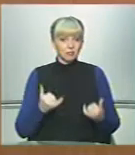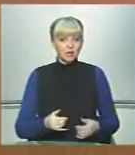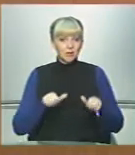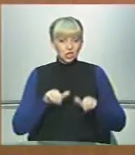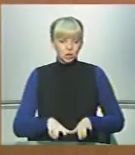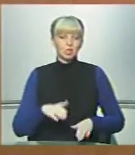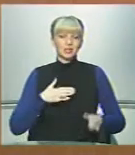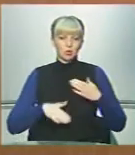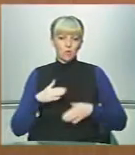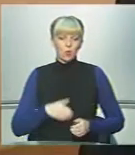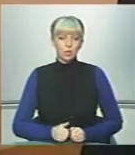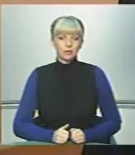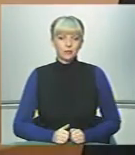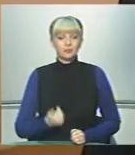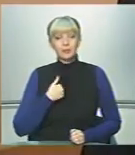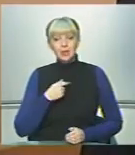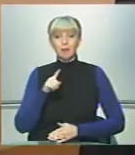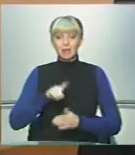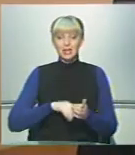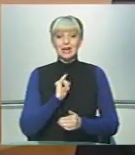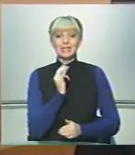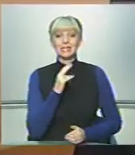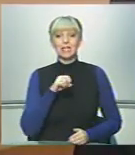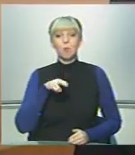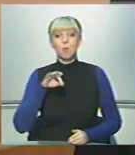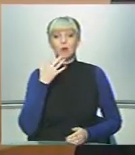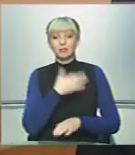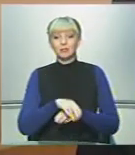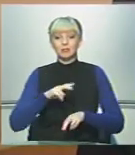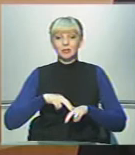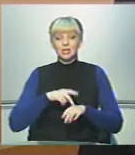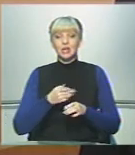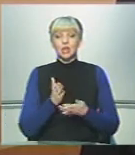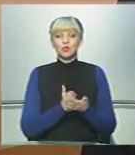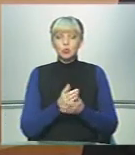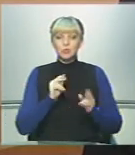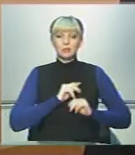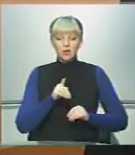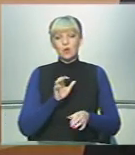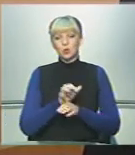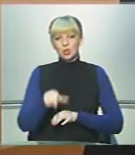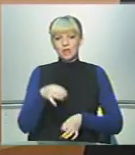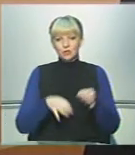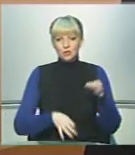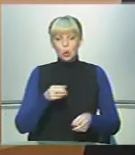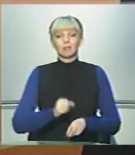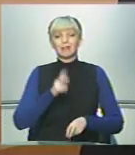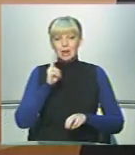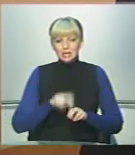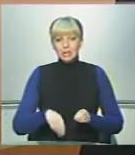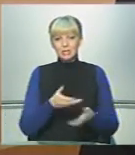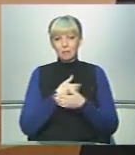рішенням задоволені. Я сподіваюся на Інтерпол, що ці служби спрацюють і його доставлять в суд. І на кінець-то